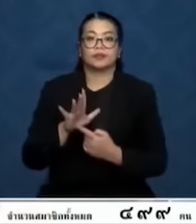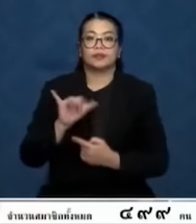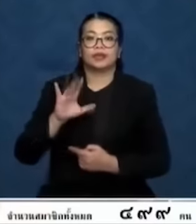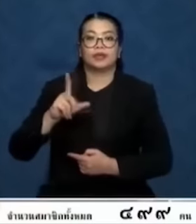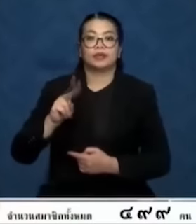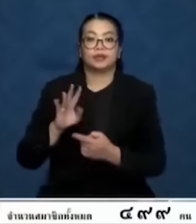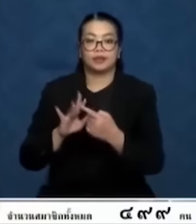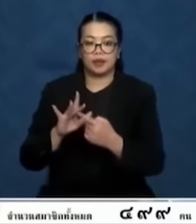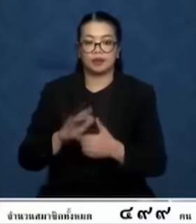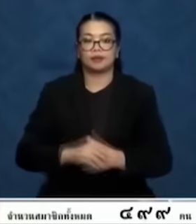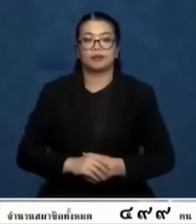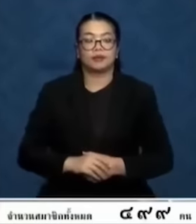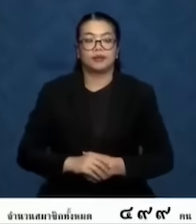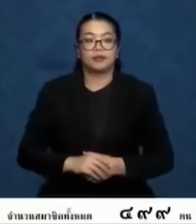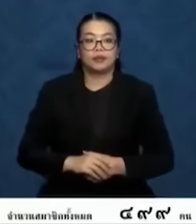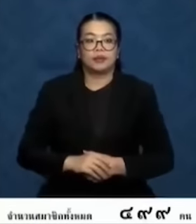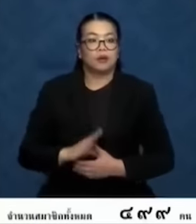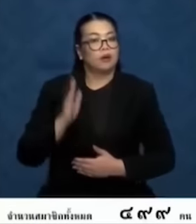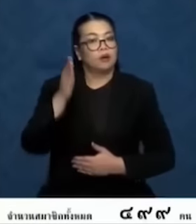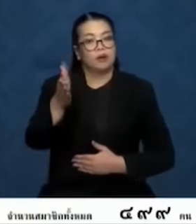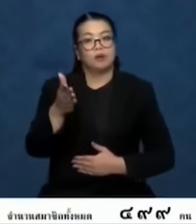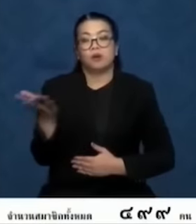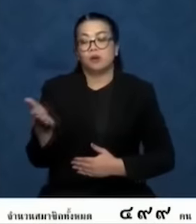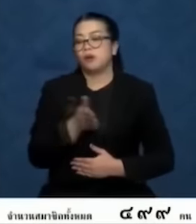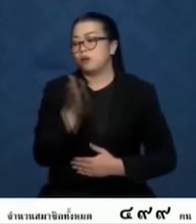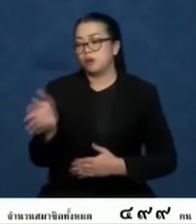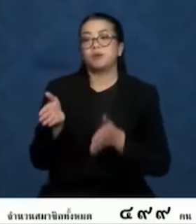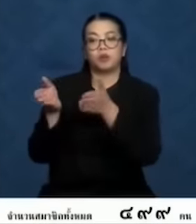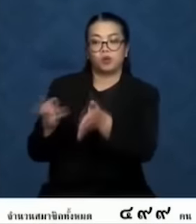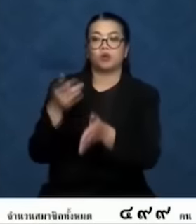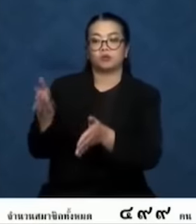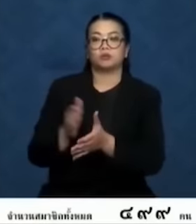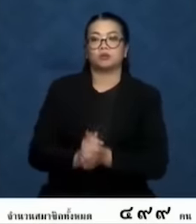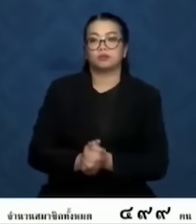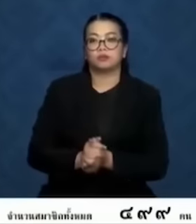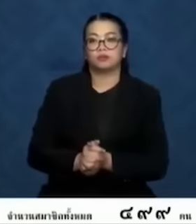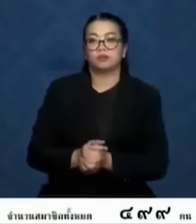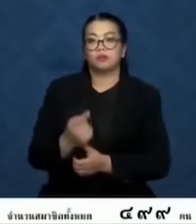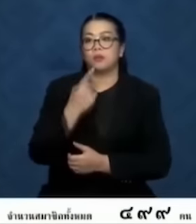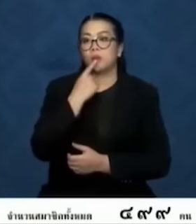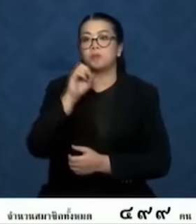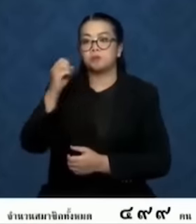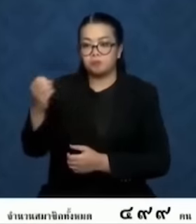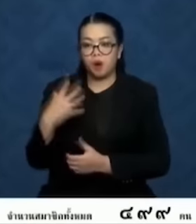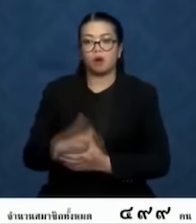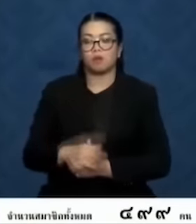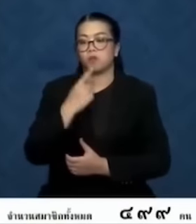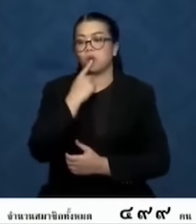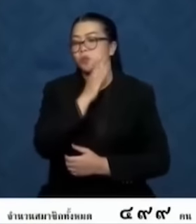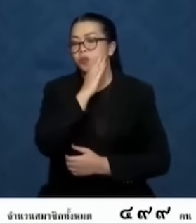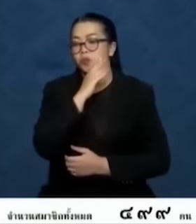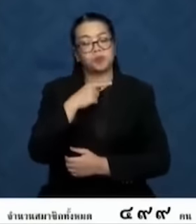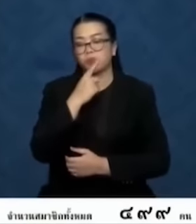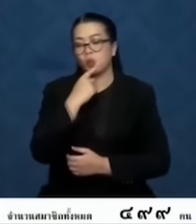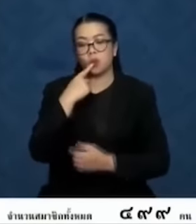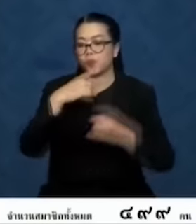ครับผมขอประท้วงผู้ประท้วงเมื่อกี้ครับท่านได้กล่าวสิ่งที่เป็นเท็จในสภานี้